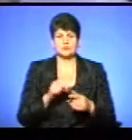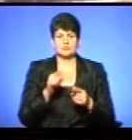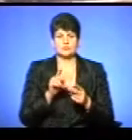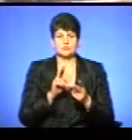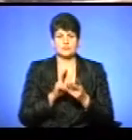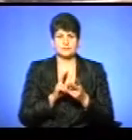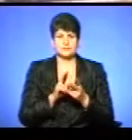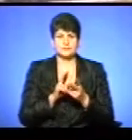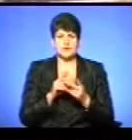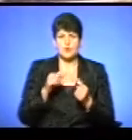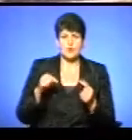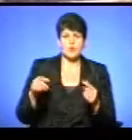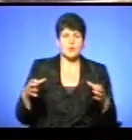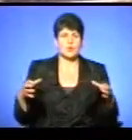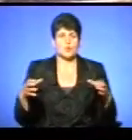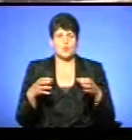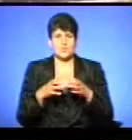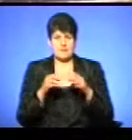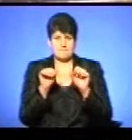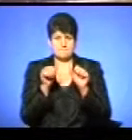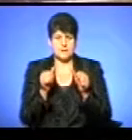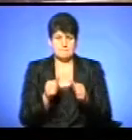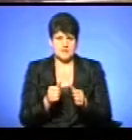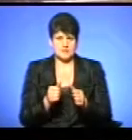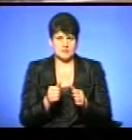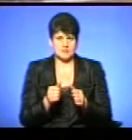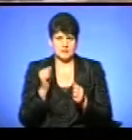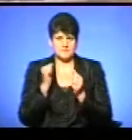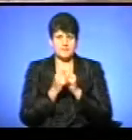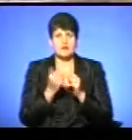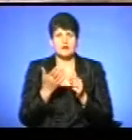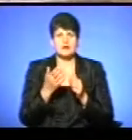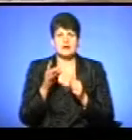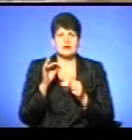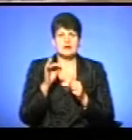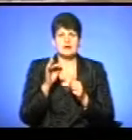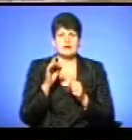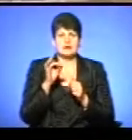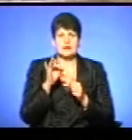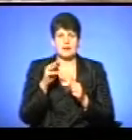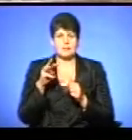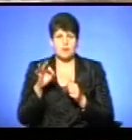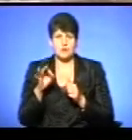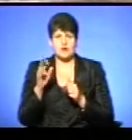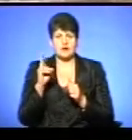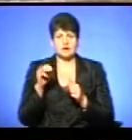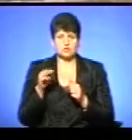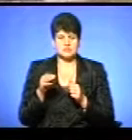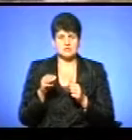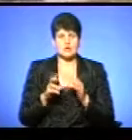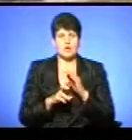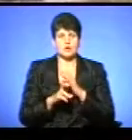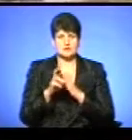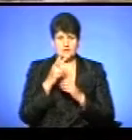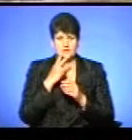віадуком. Охоплює такі пам'ятки, як Римо-католицький костел, який ми бачимо ззаді нас, чи в церкви